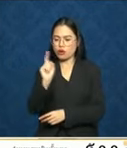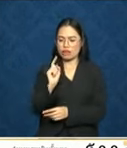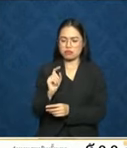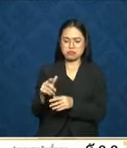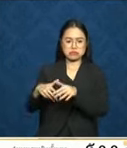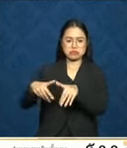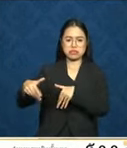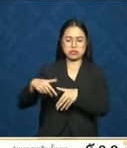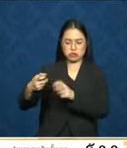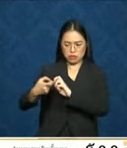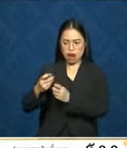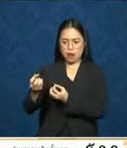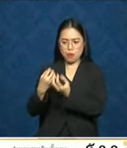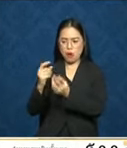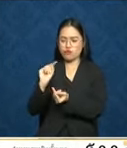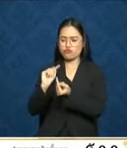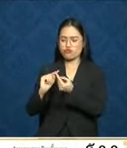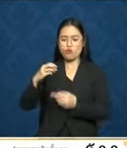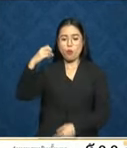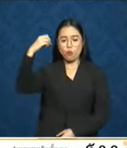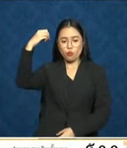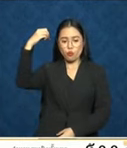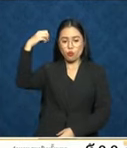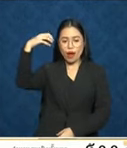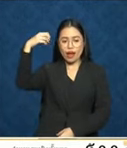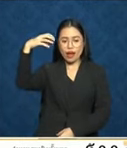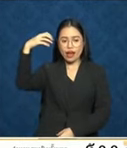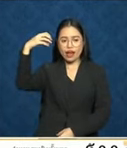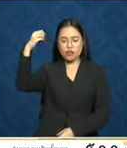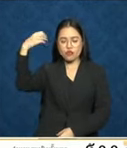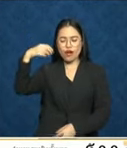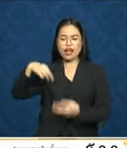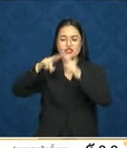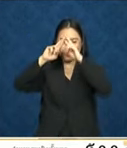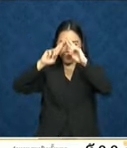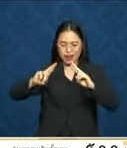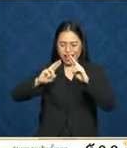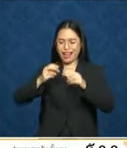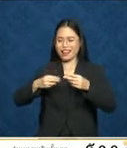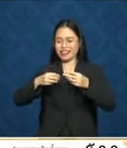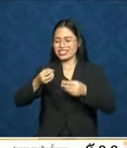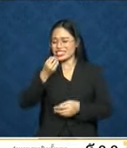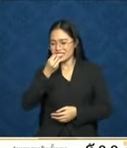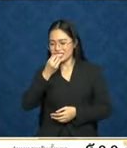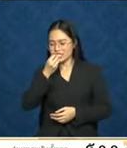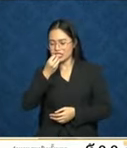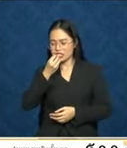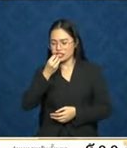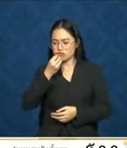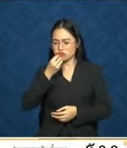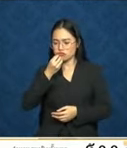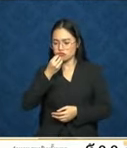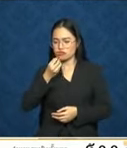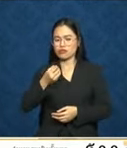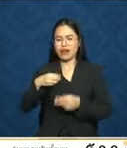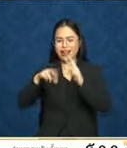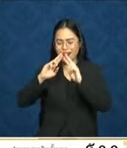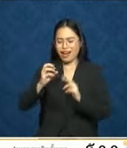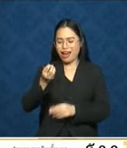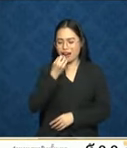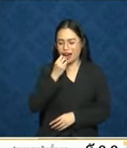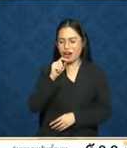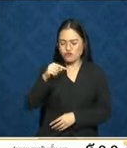ไปร้องเรียนว่าไฟส่องสว่างบริเวณร้านครัวคุณต้อยครับจากวงเวียนกรมประชามาประมาณ200เมต